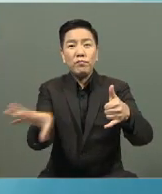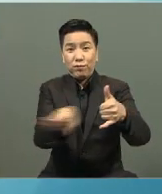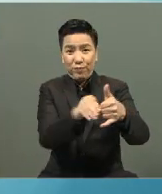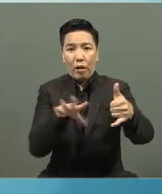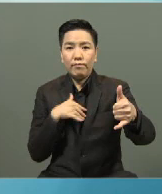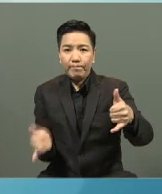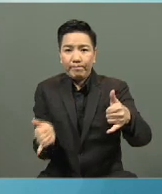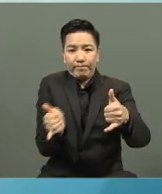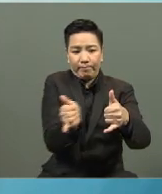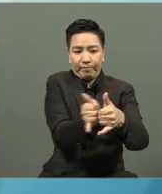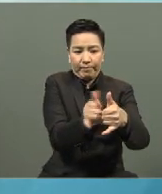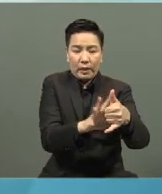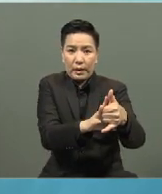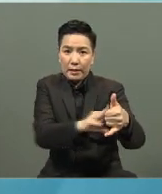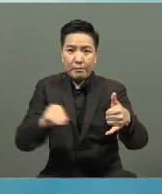รายนี้เป็นอย่างไรนะครับก็เป็นการรายงานเป็นผู้ป่วยที่มีประวัติสัมผัสกับผู้ป่วยที่ยืนยันนะครับรายที่